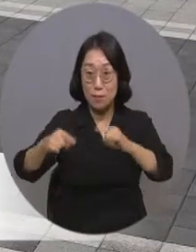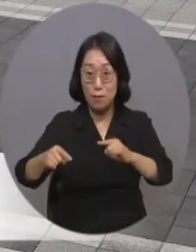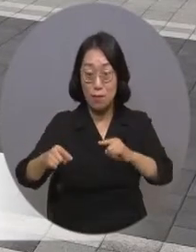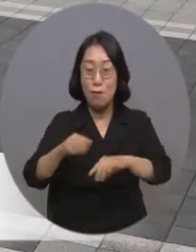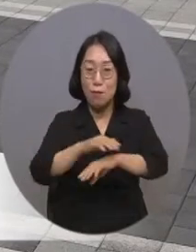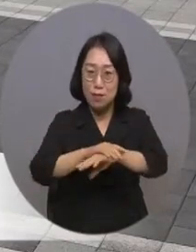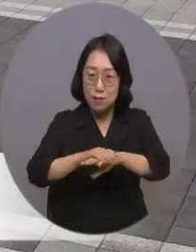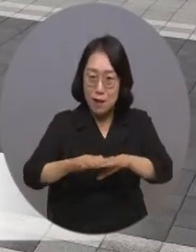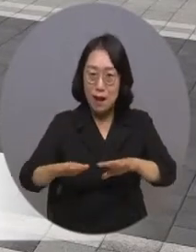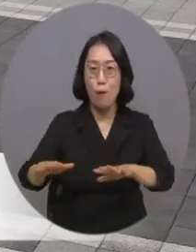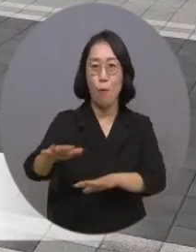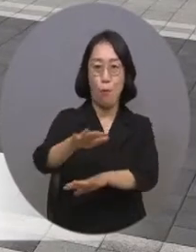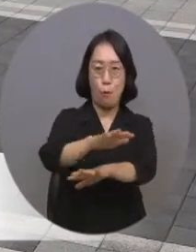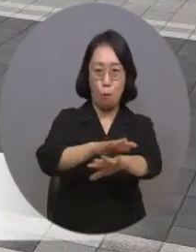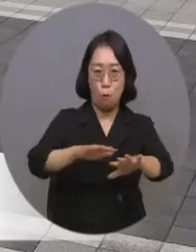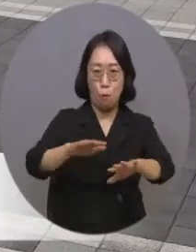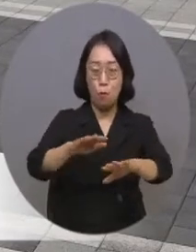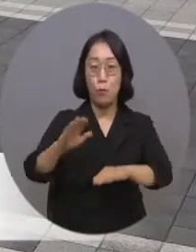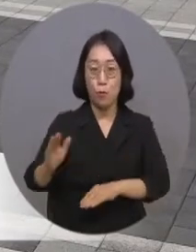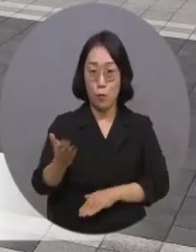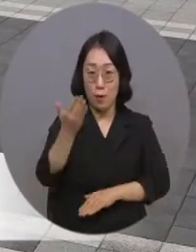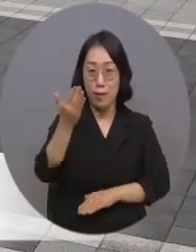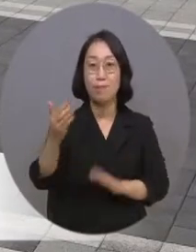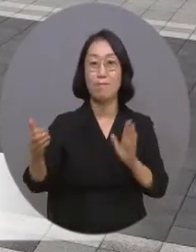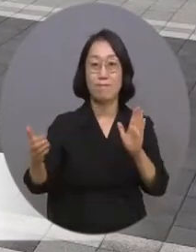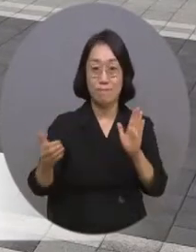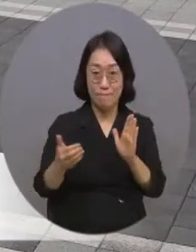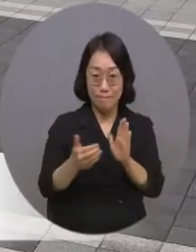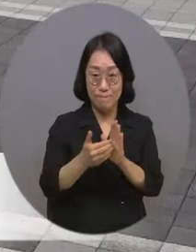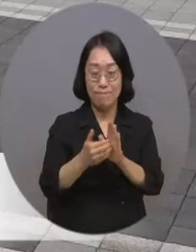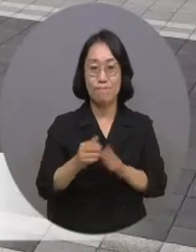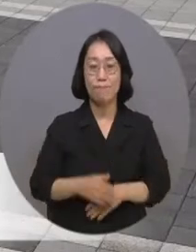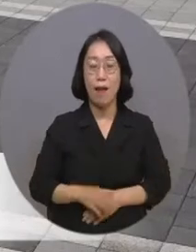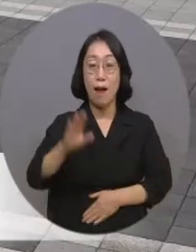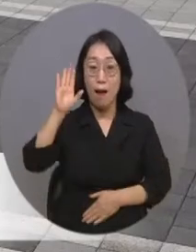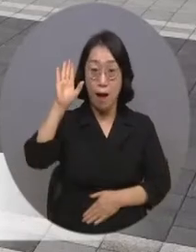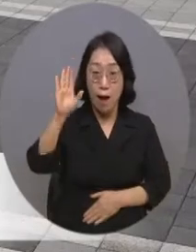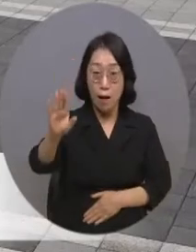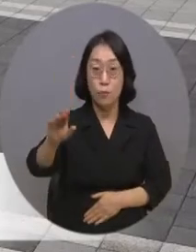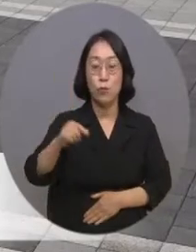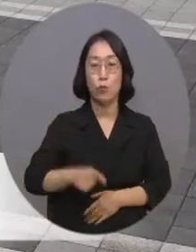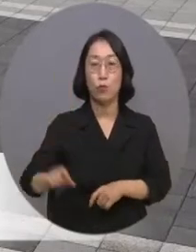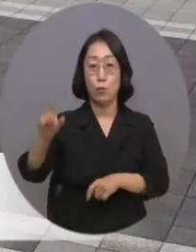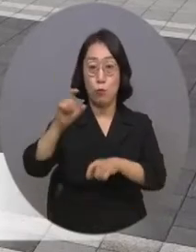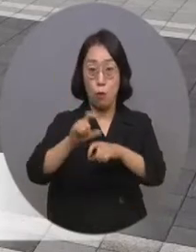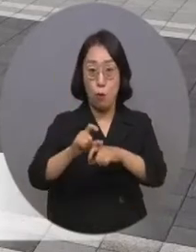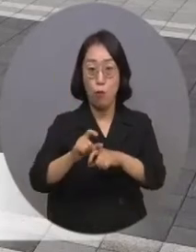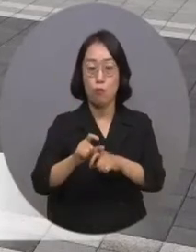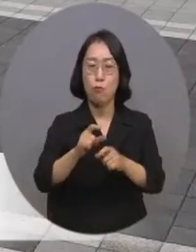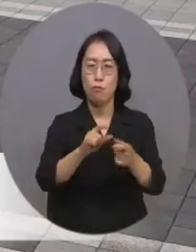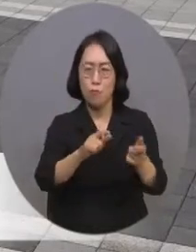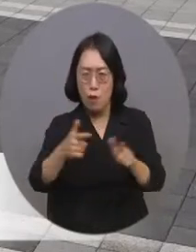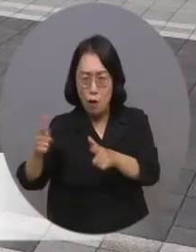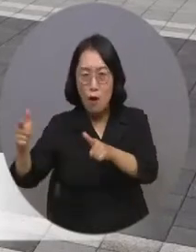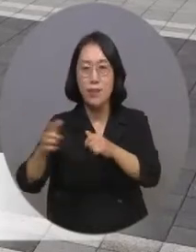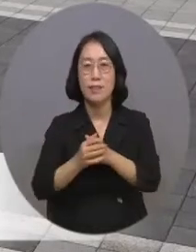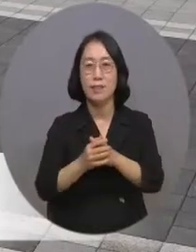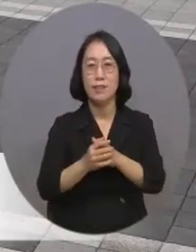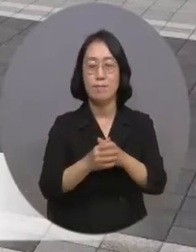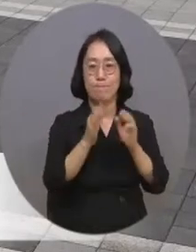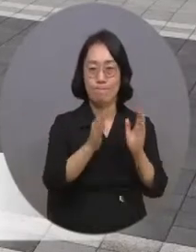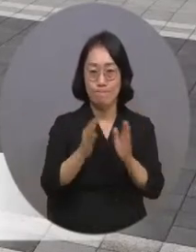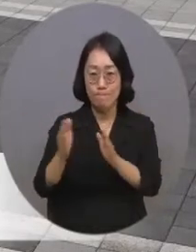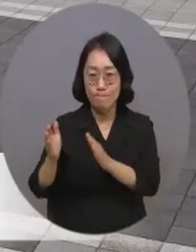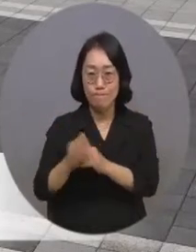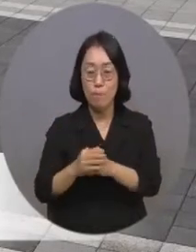성황리에 일부 행사를 잘 마무리를 쳤습니다. 앞으로도 더욱더 다채롭게